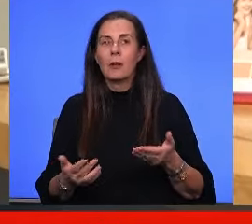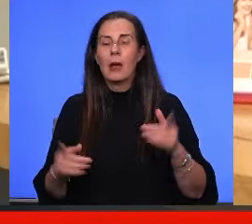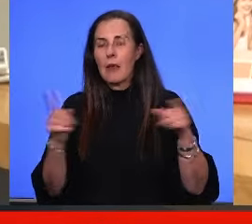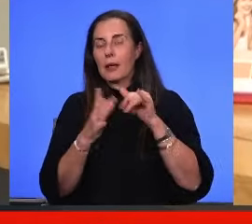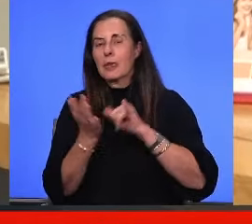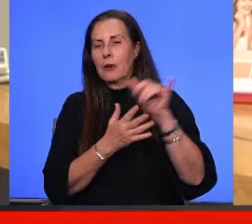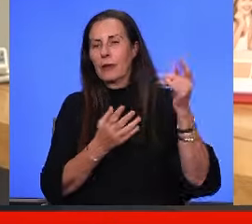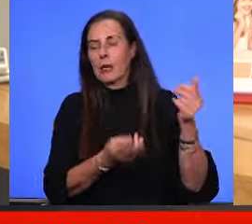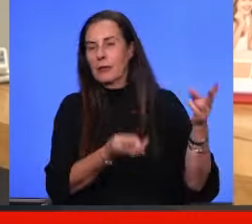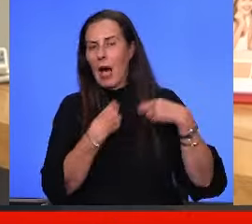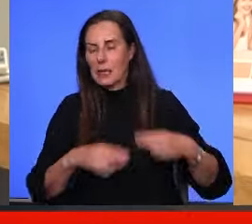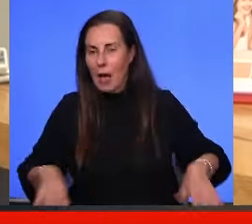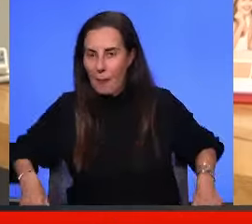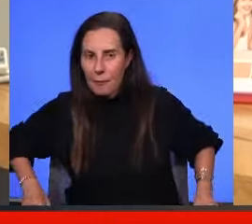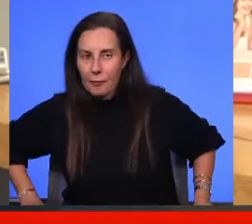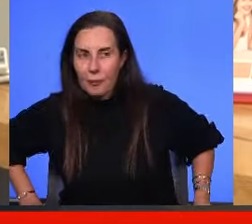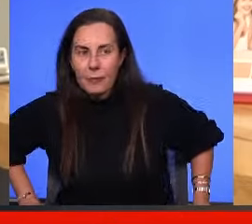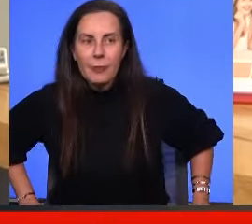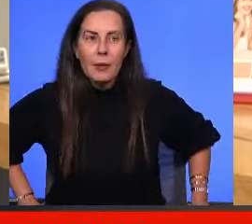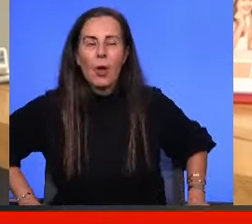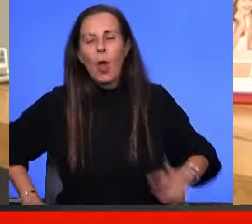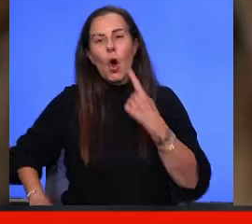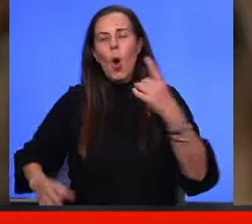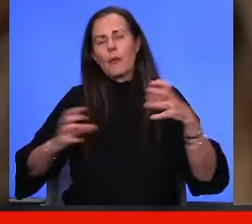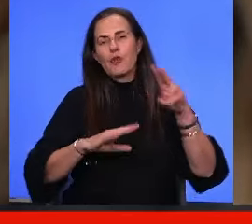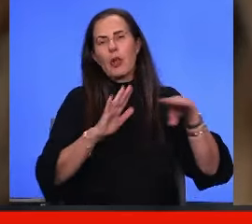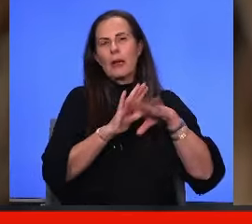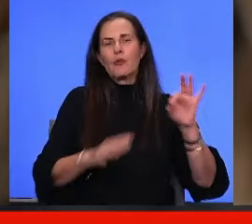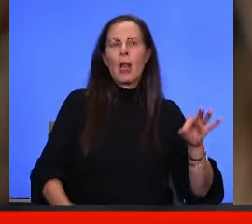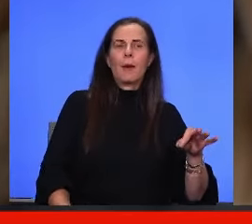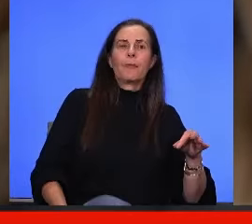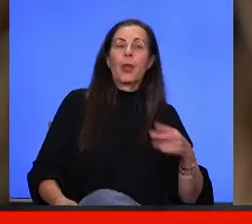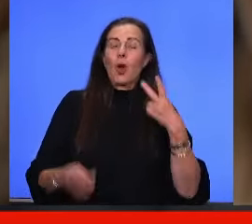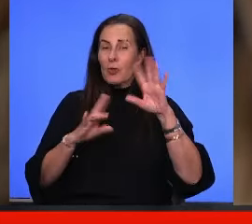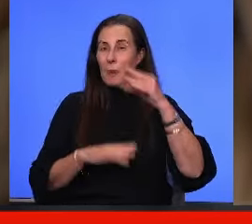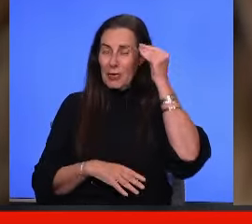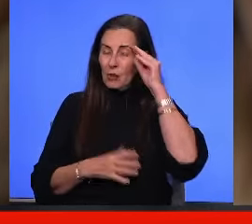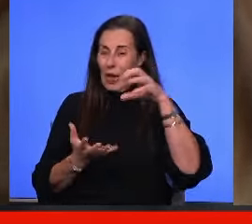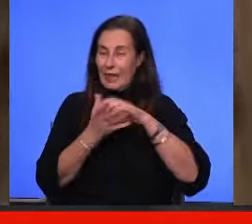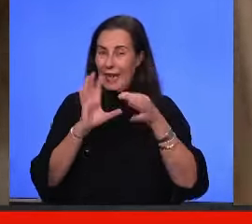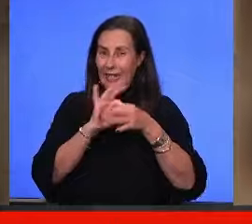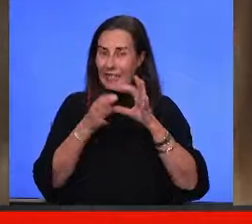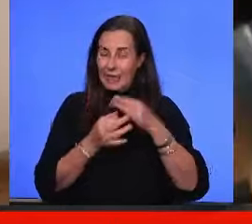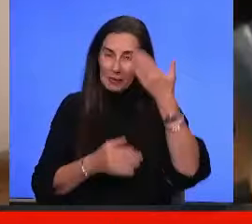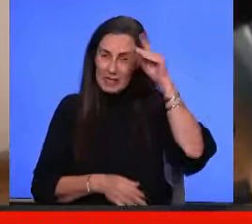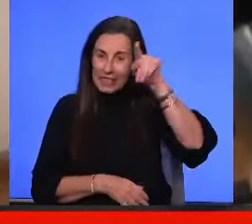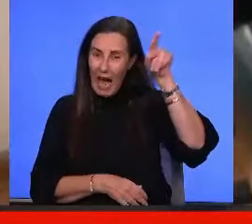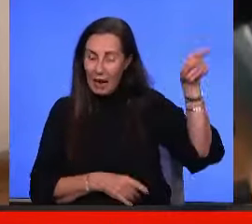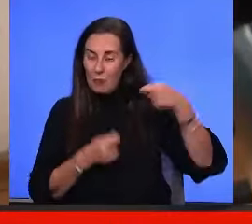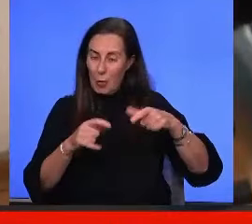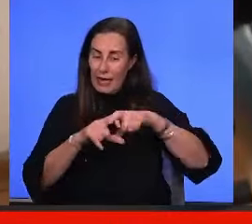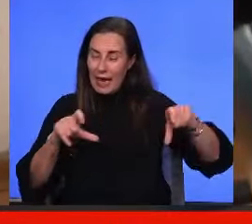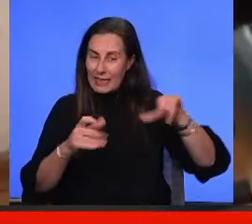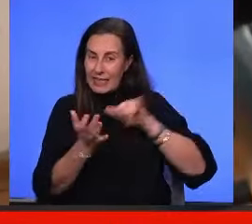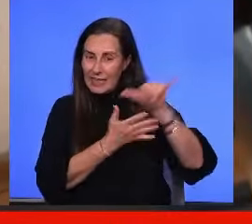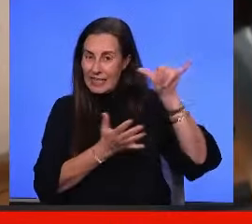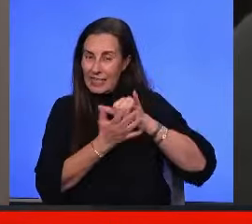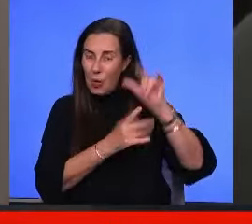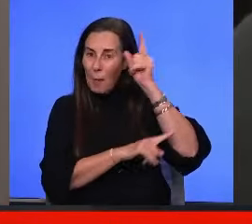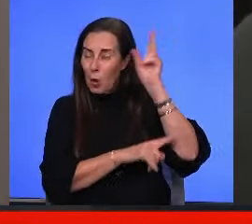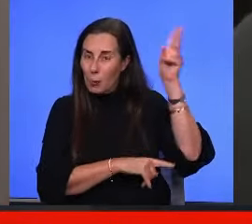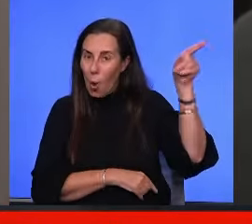מלוא הכסף חזרה. כל חברה יש לה את התנאים שלה. חשוב גם לזכור, אתרי אינטרנט זרים המוכרים כרטיסי טיסה ומלונות